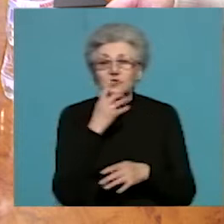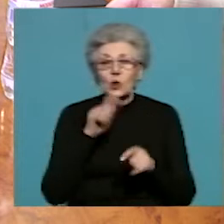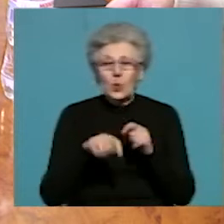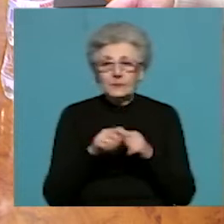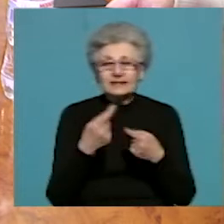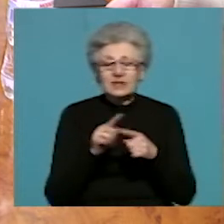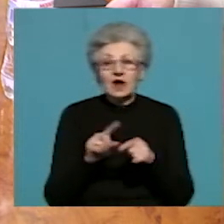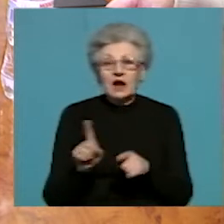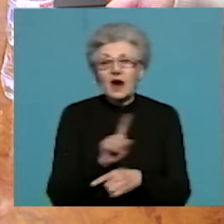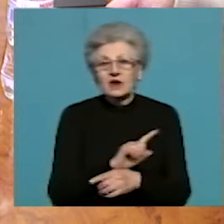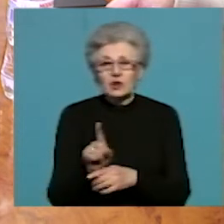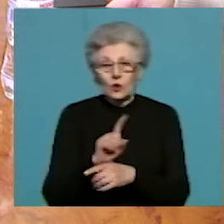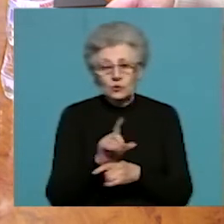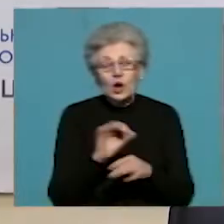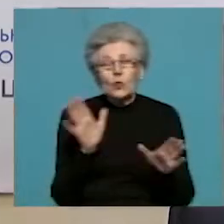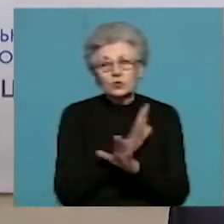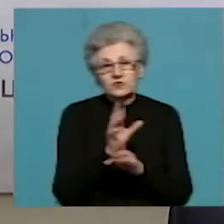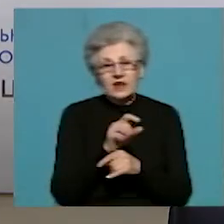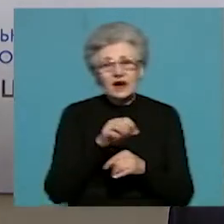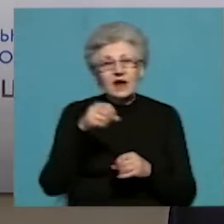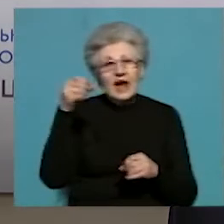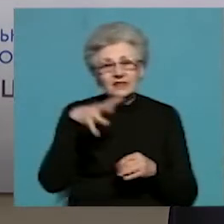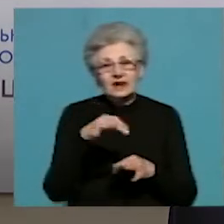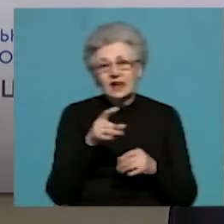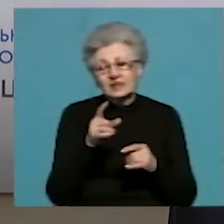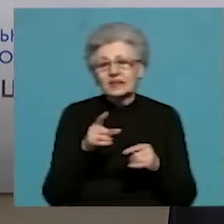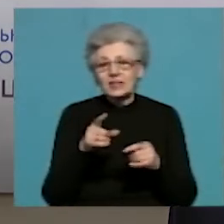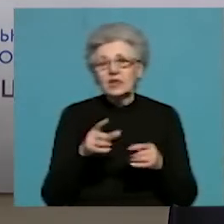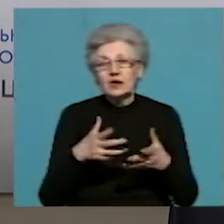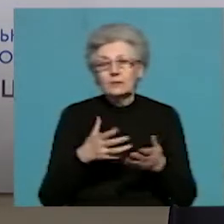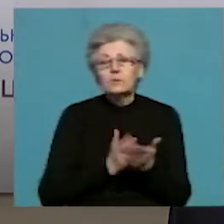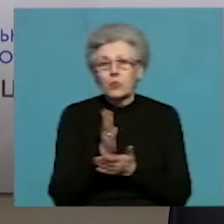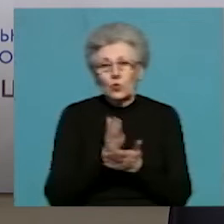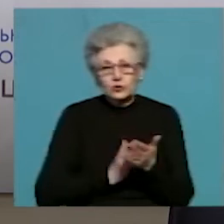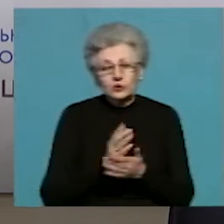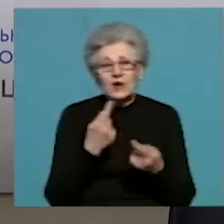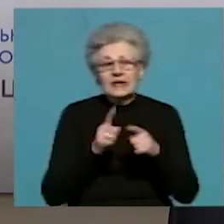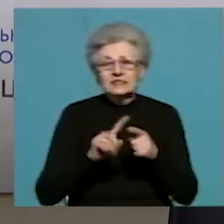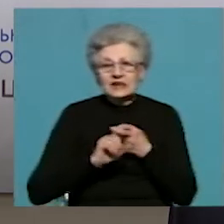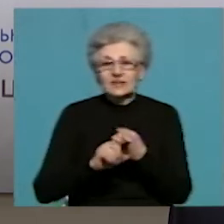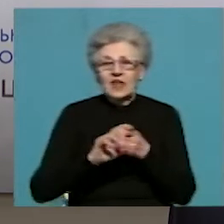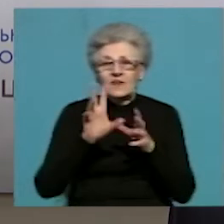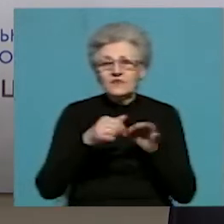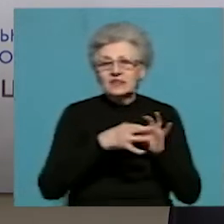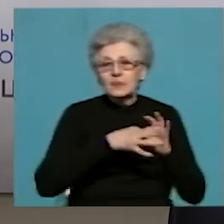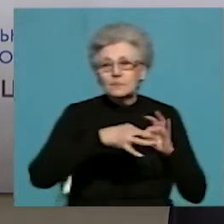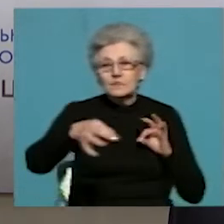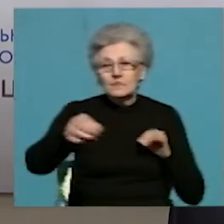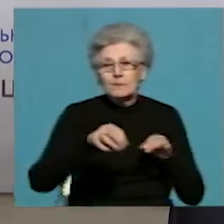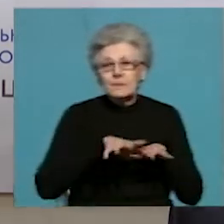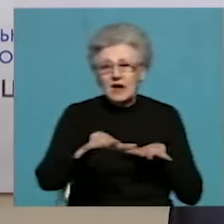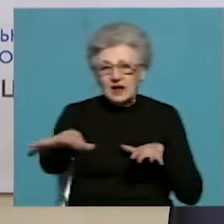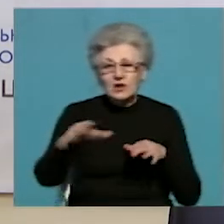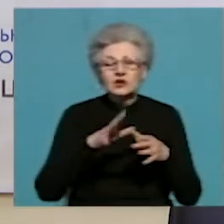у сферах енергетики та комунальних послуг. Залежить воно від мереж протяженності, від